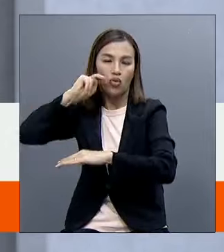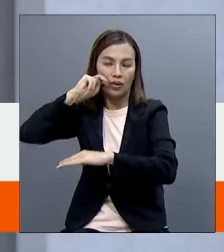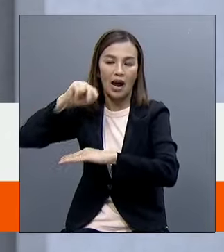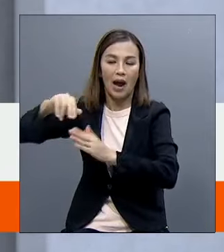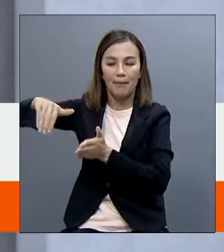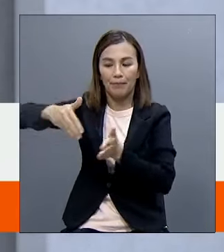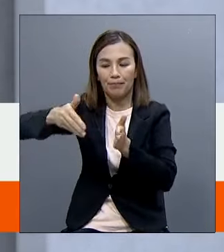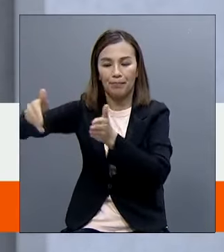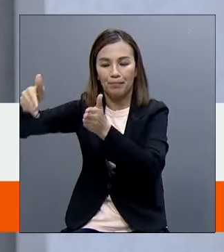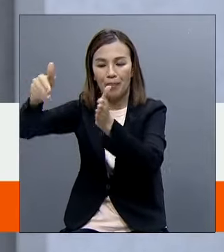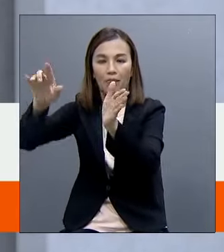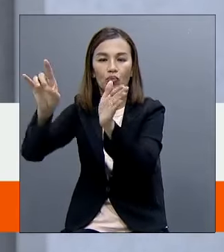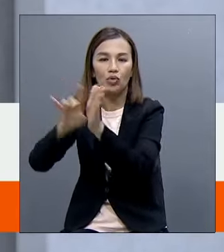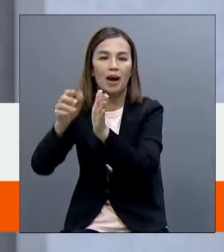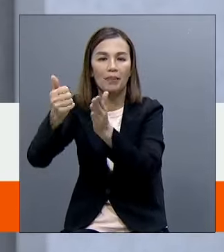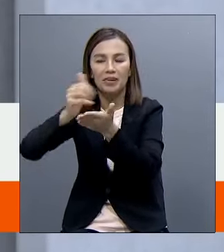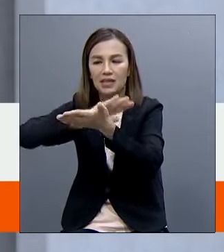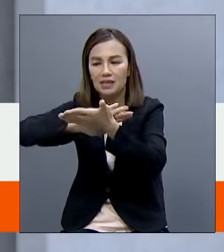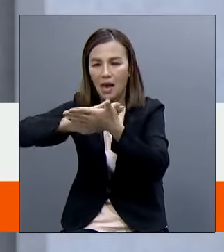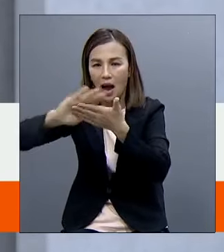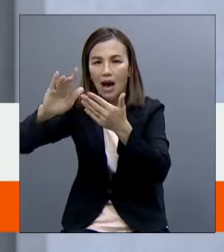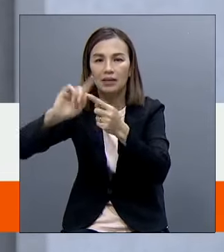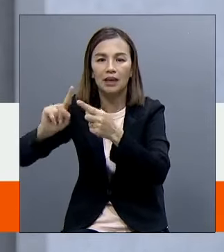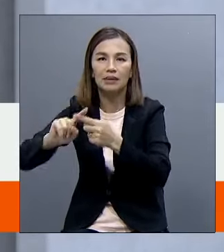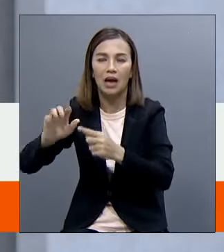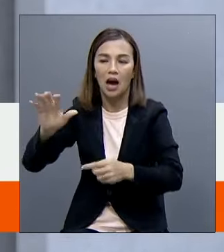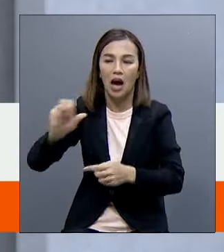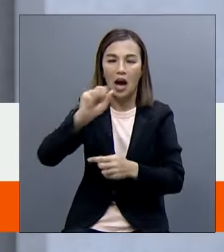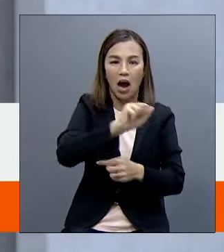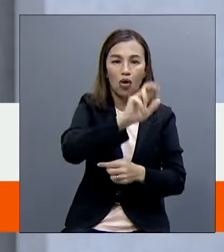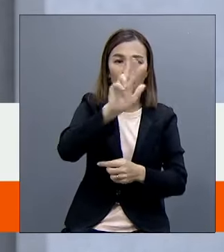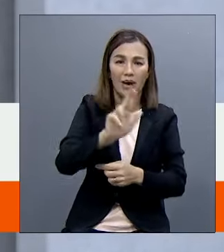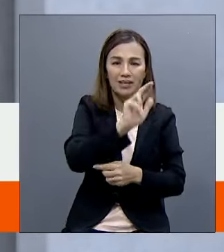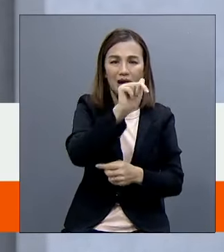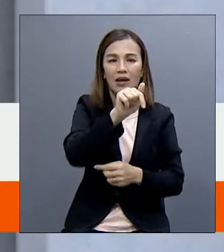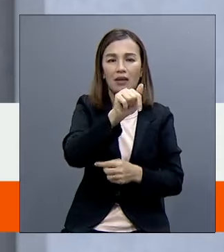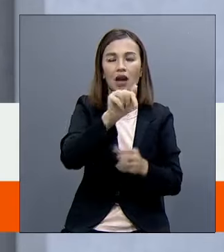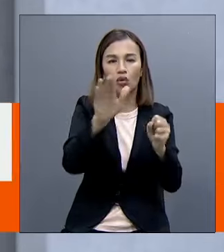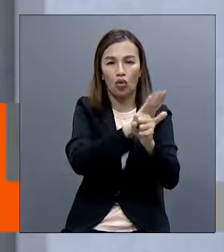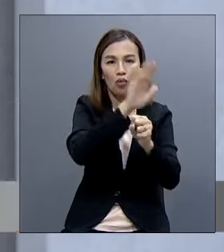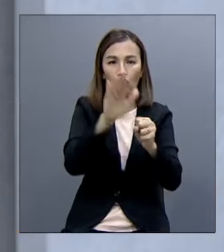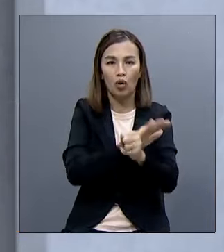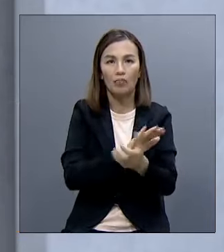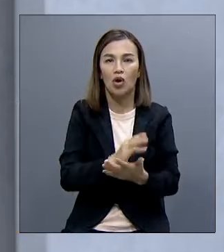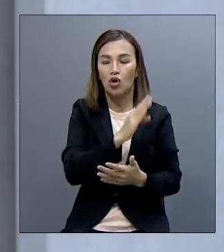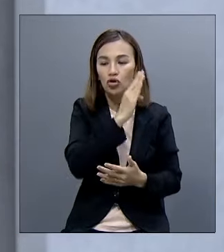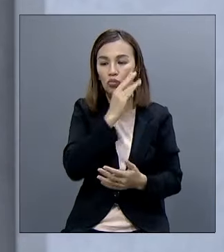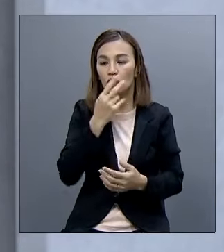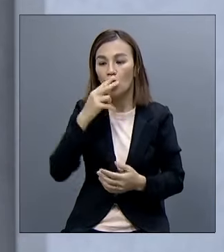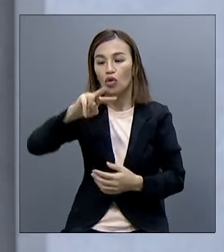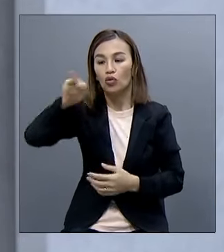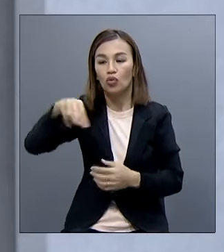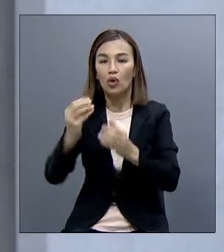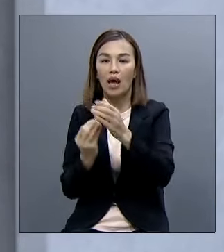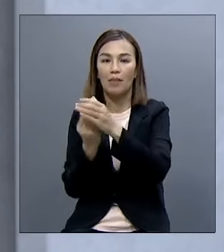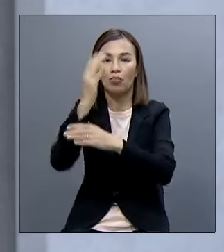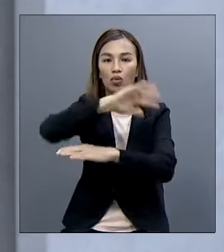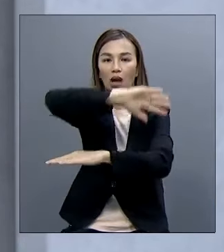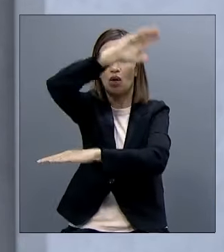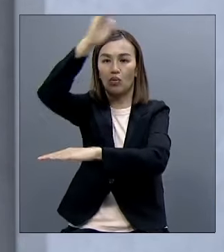หลักนะครับเพื่อที่ว่าเราจะสามารถใช้น้ำได้ทุกส่วนไม่อย่างงั้นเนี่ยถ้าเราไม่เข้าไปดูในเรื่องป่าต้นน้ำนะครับแล้ว